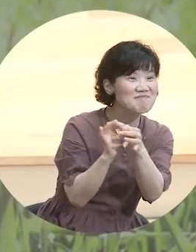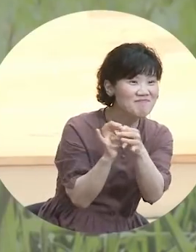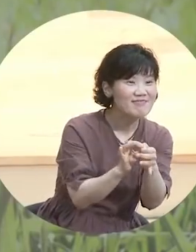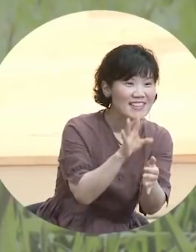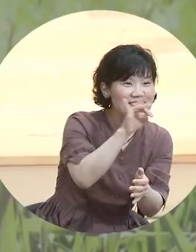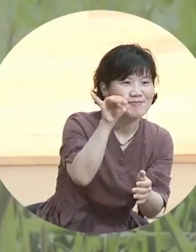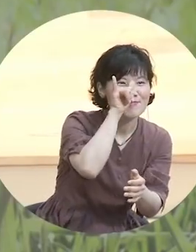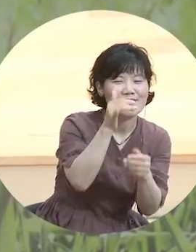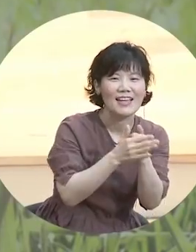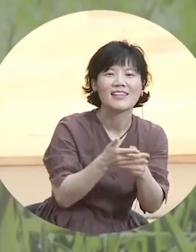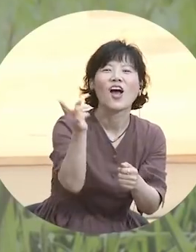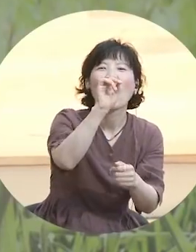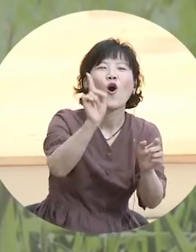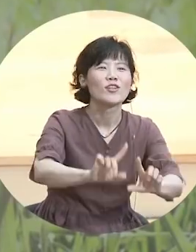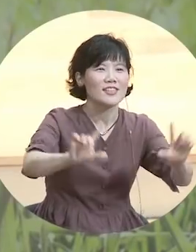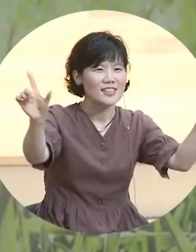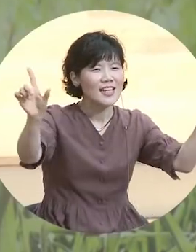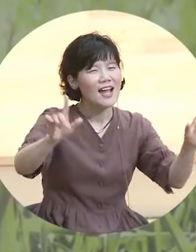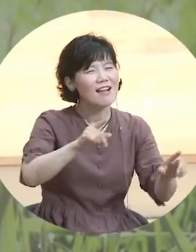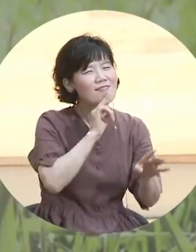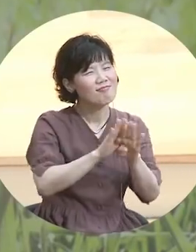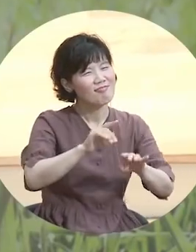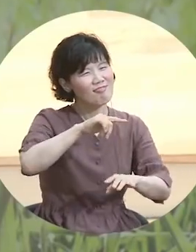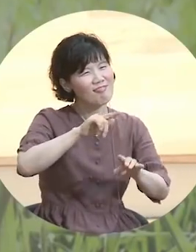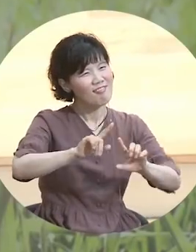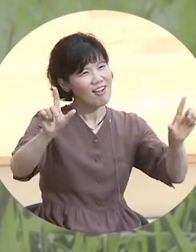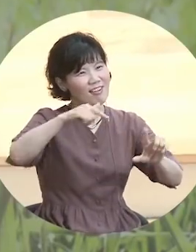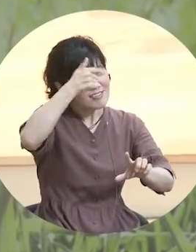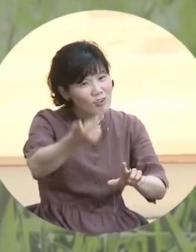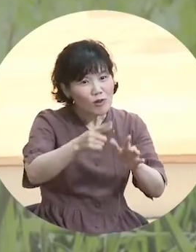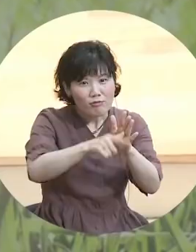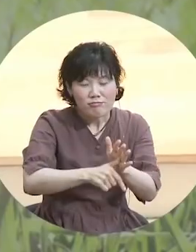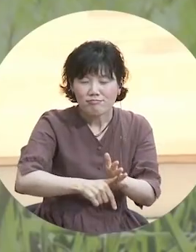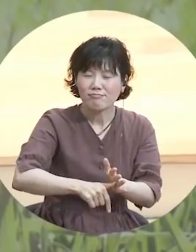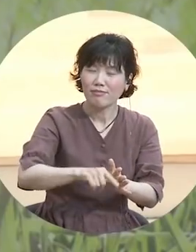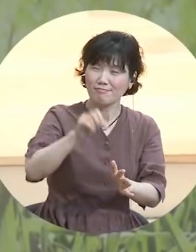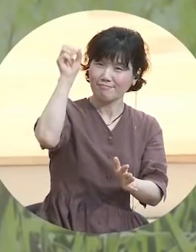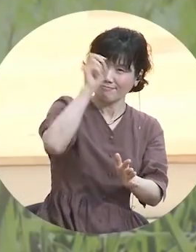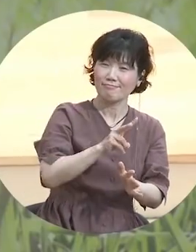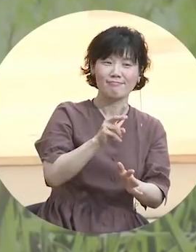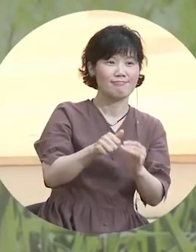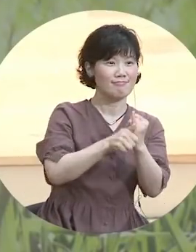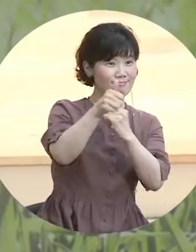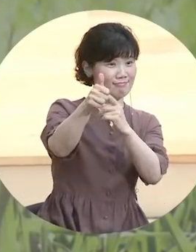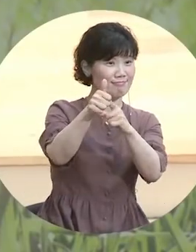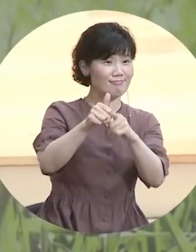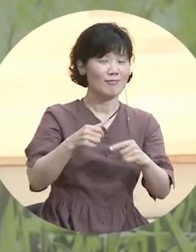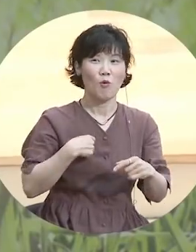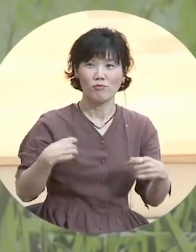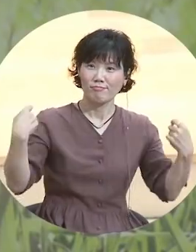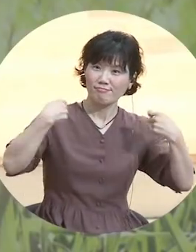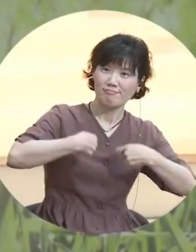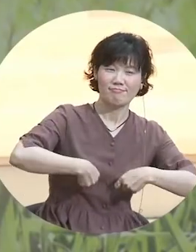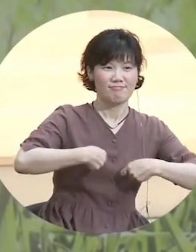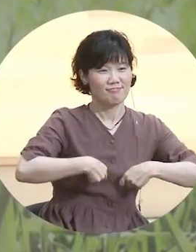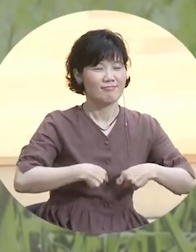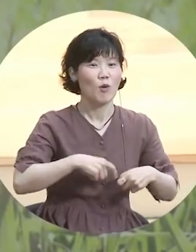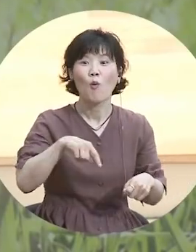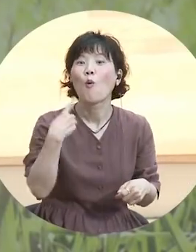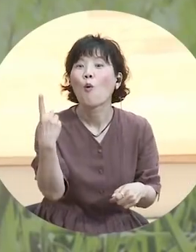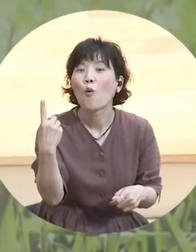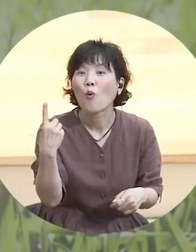가정이 있었습니다. 그런데 어느 날 주일 저녁에 막 생전 그런 일이 없는데 남편이 주선수서 옷을 챙겨 입더니